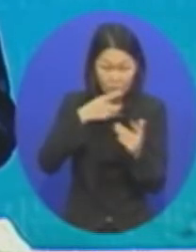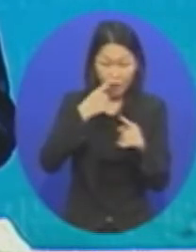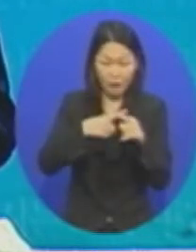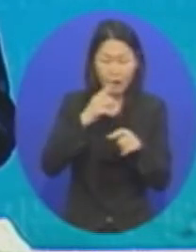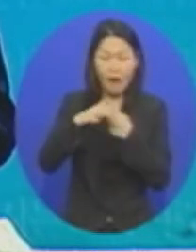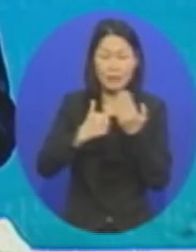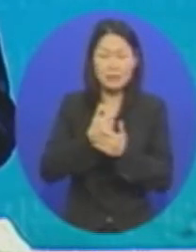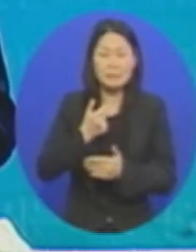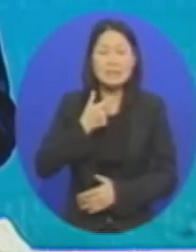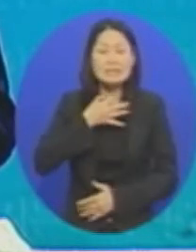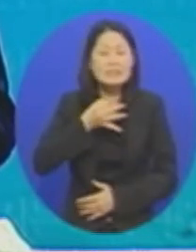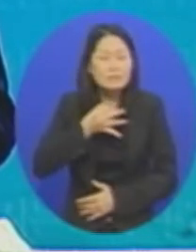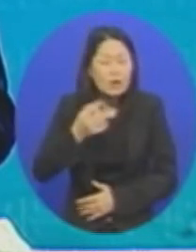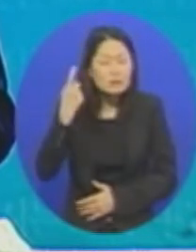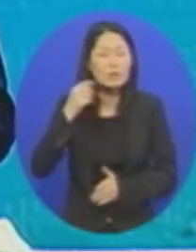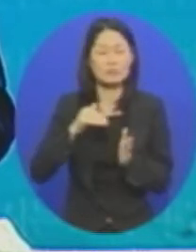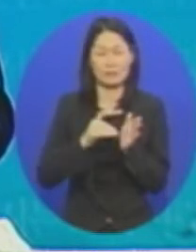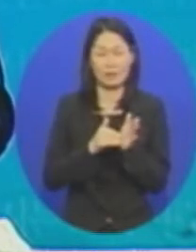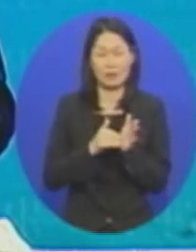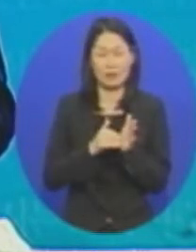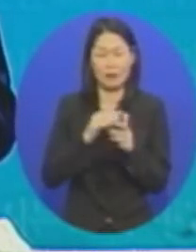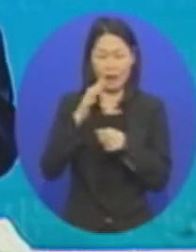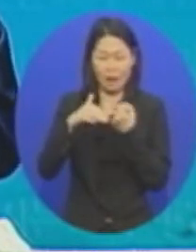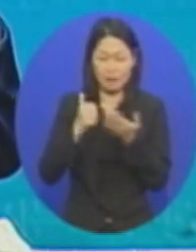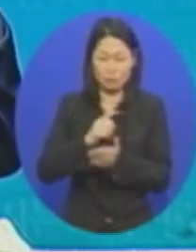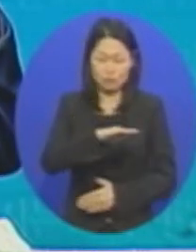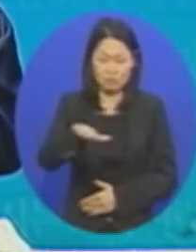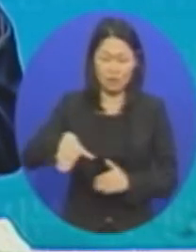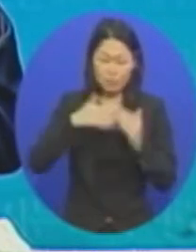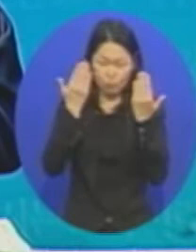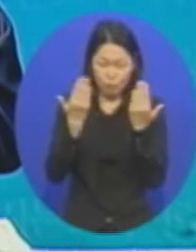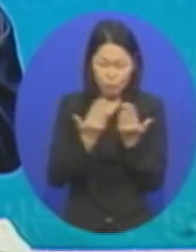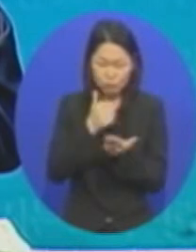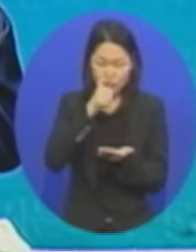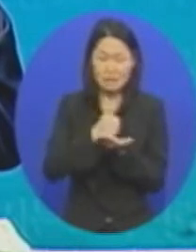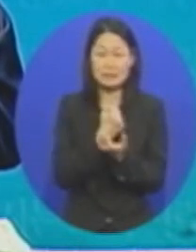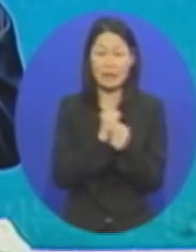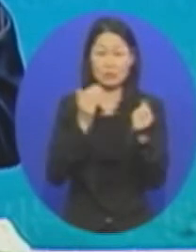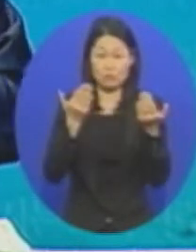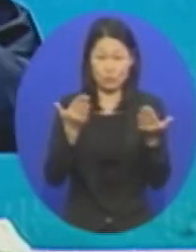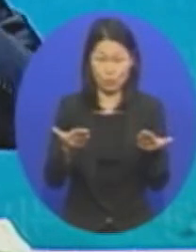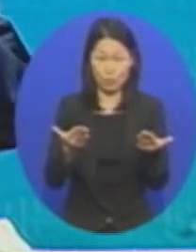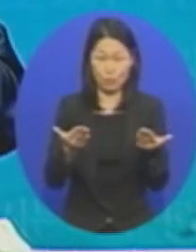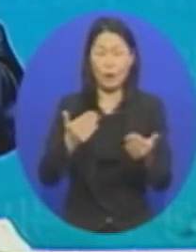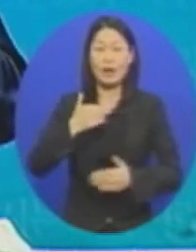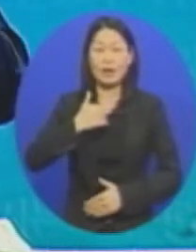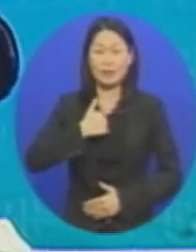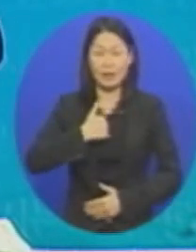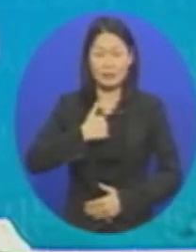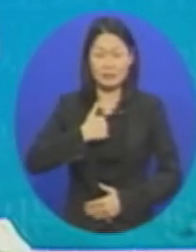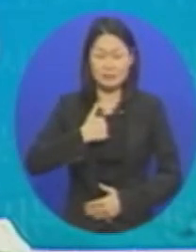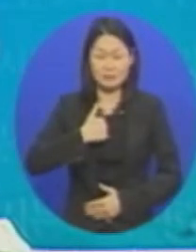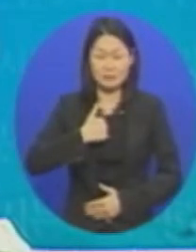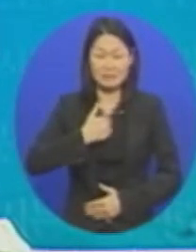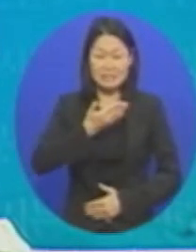음성을 들었습니다 하나님이 우리의 모든 죄를 사하시고 나는 네가 알지 못하는 죄까지